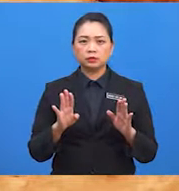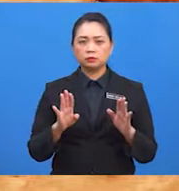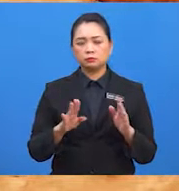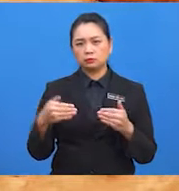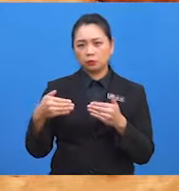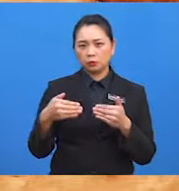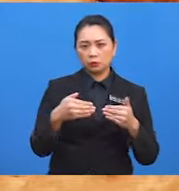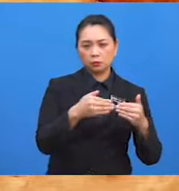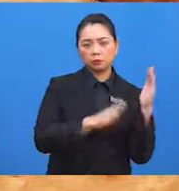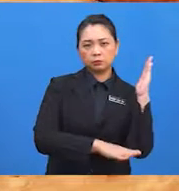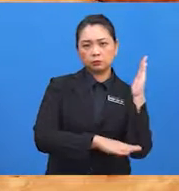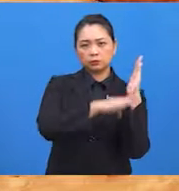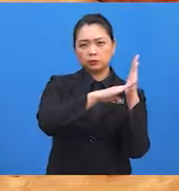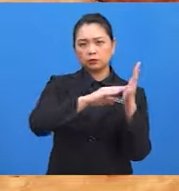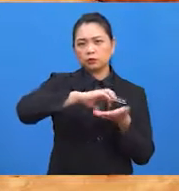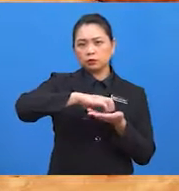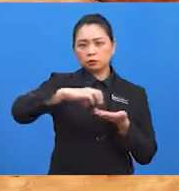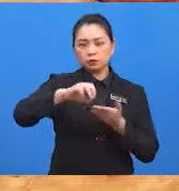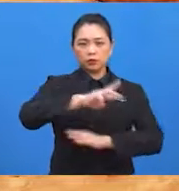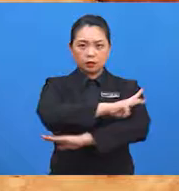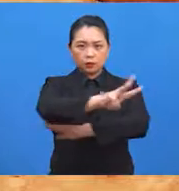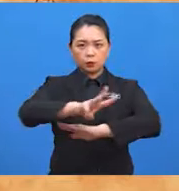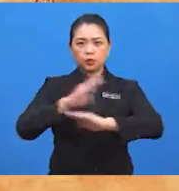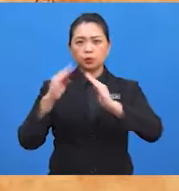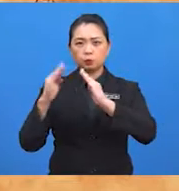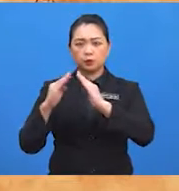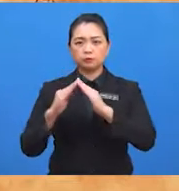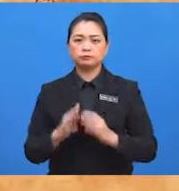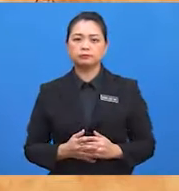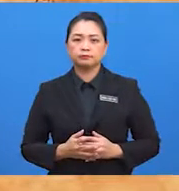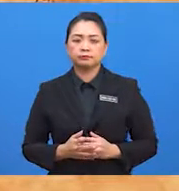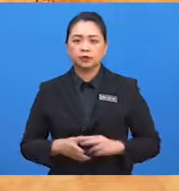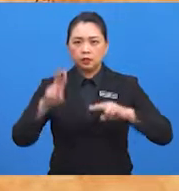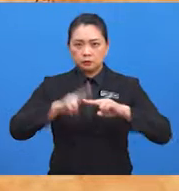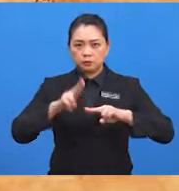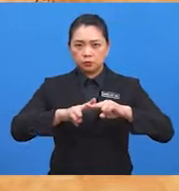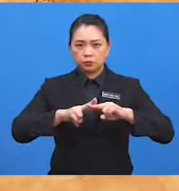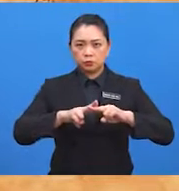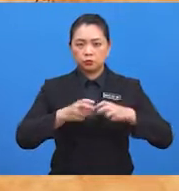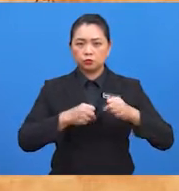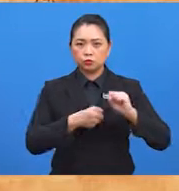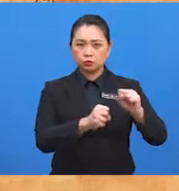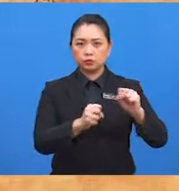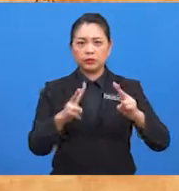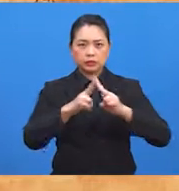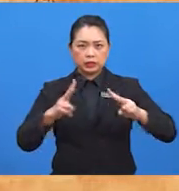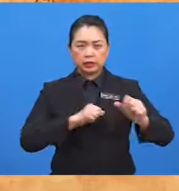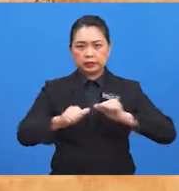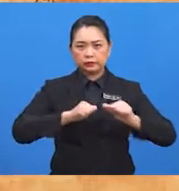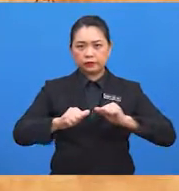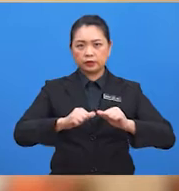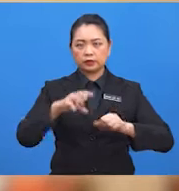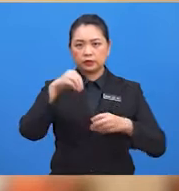menyebabkan banjir dan memusnahkan kawasan pertempatan. Penduduk lembah Sungai Indus sangat aktif dalam